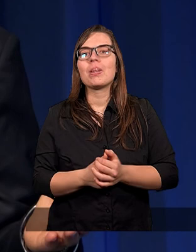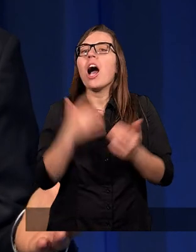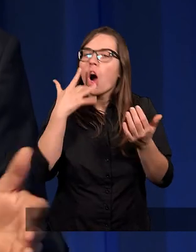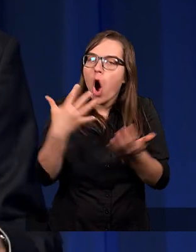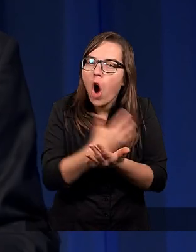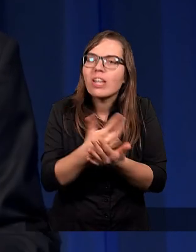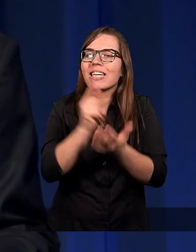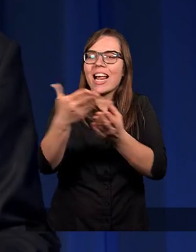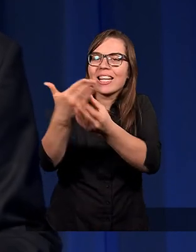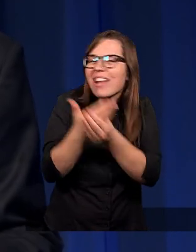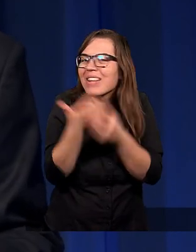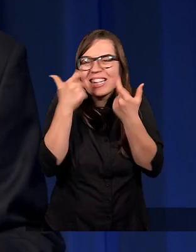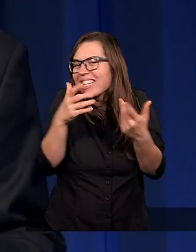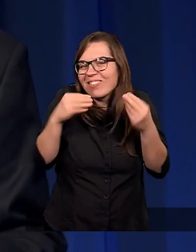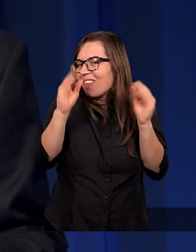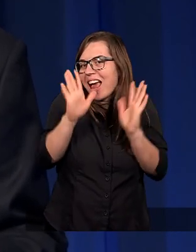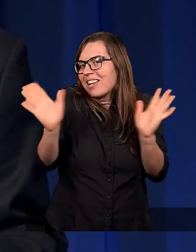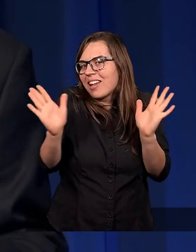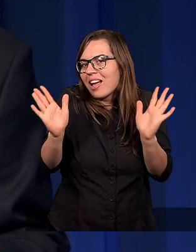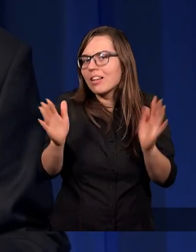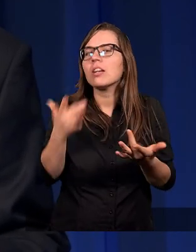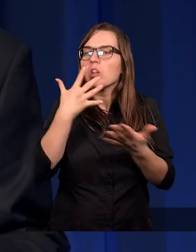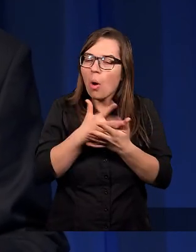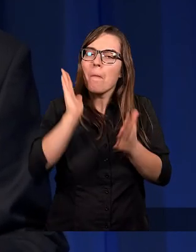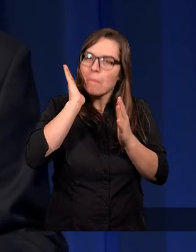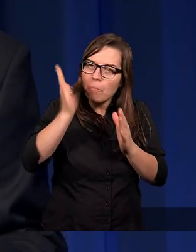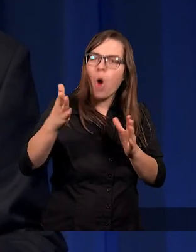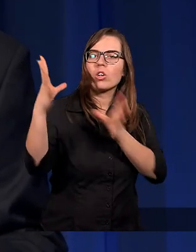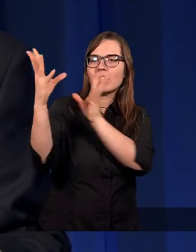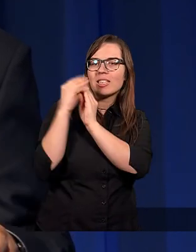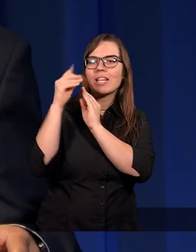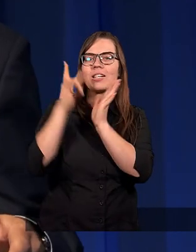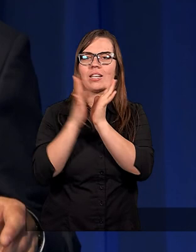Skorzystajcie z zaproszenia, nic więcej. Bądźcie ze mną.